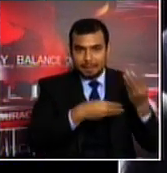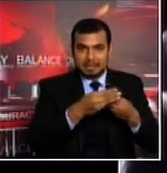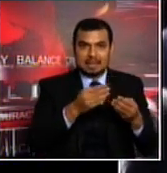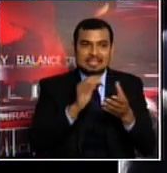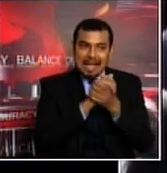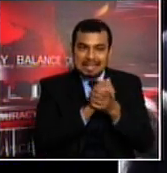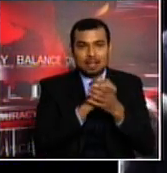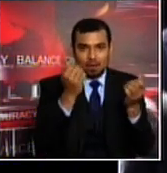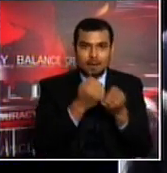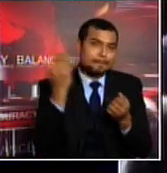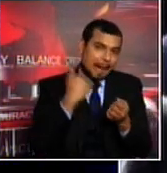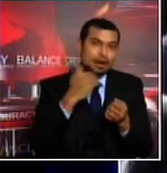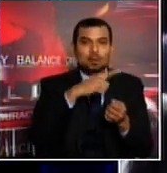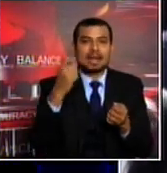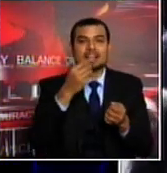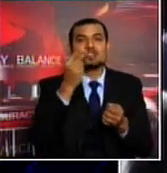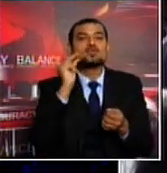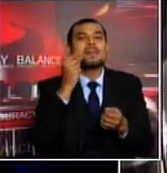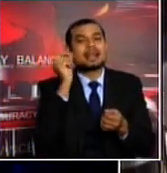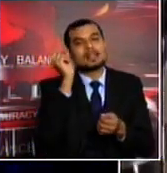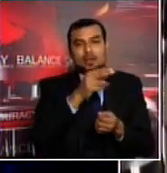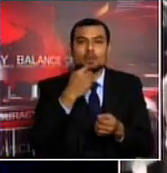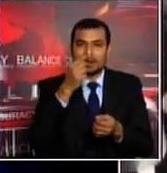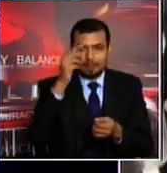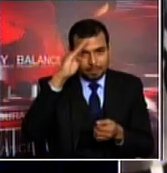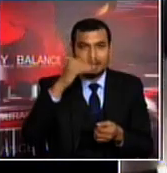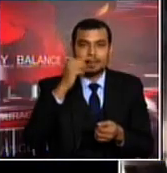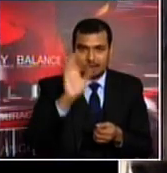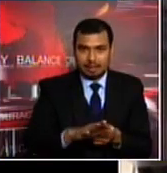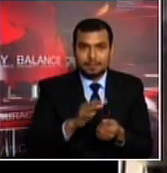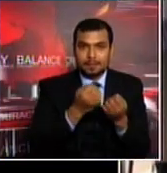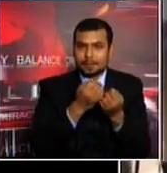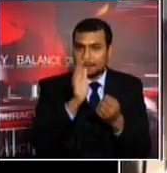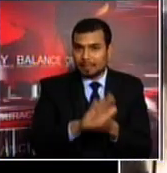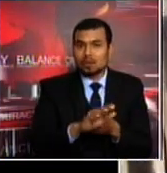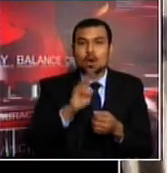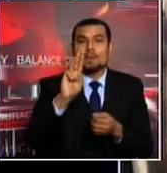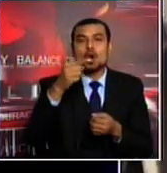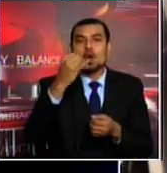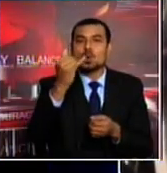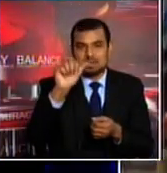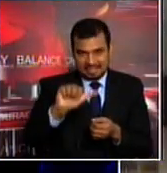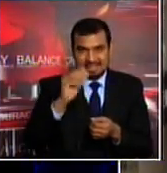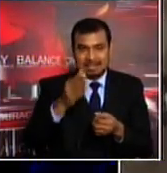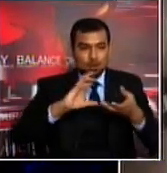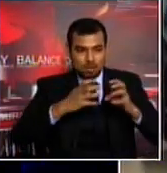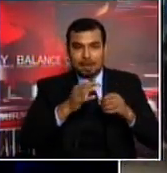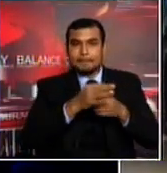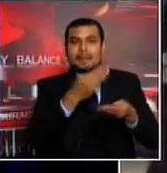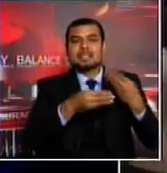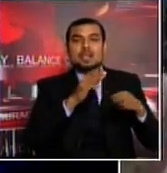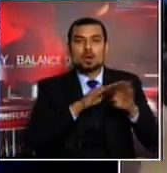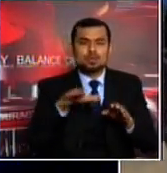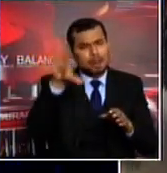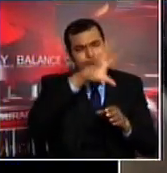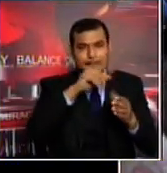पुनलाई सुपारी दिएको प्रहरीको दावी छ। पक्राउ परेकाहरूले मनोजलाई जिल्लाका उद्योगी व्यवसायीहरूको सम्पूर्ण